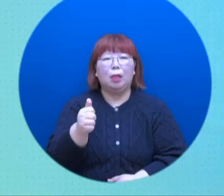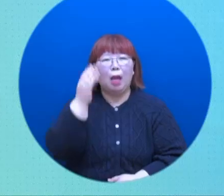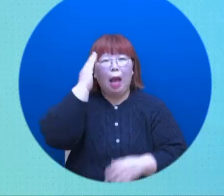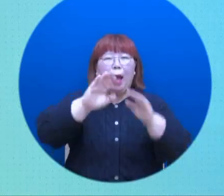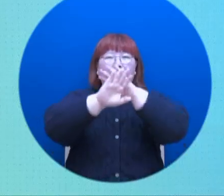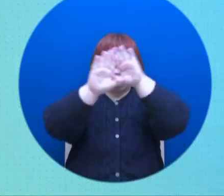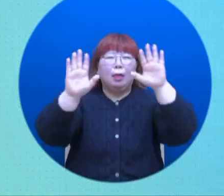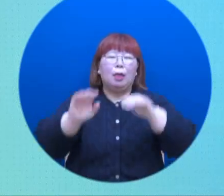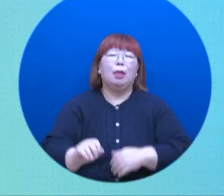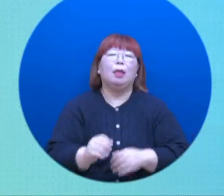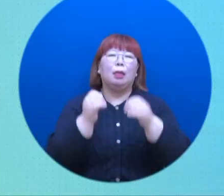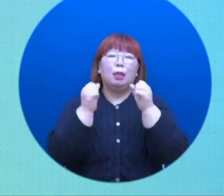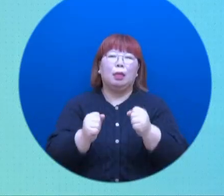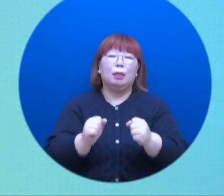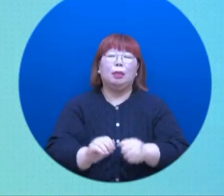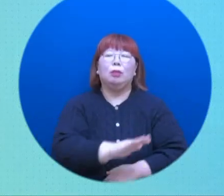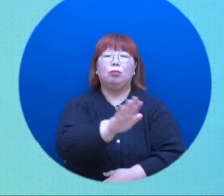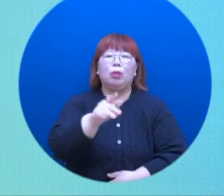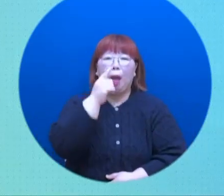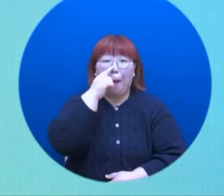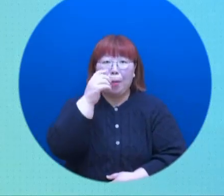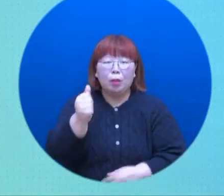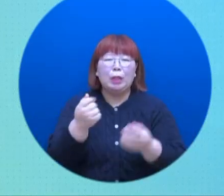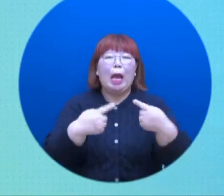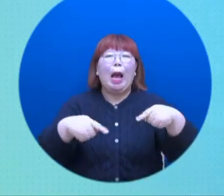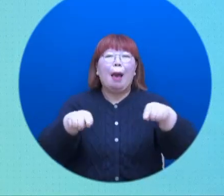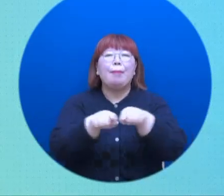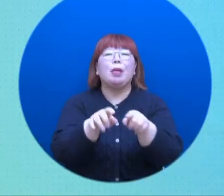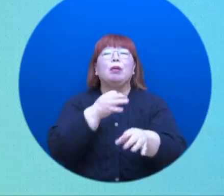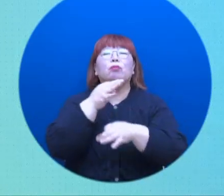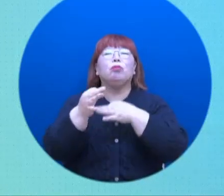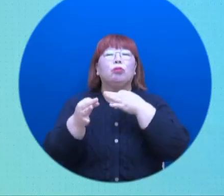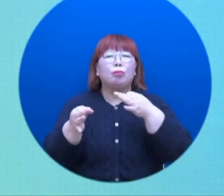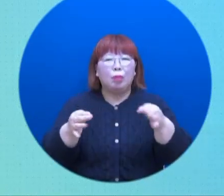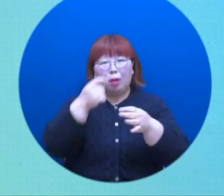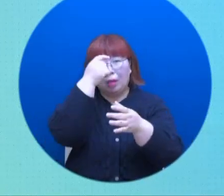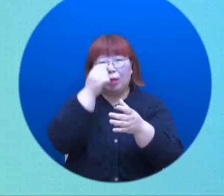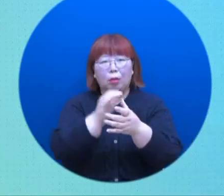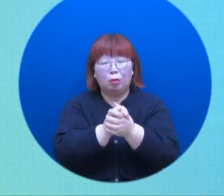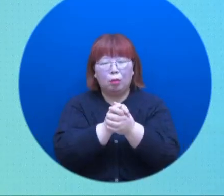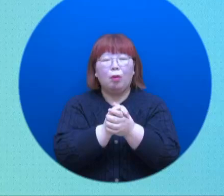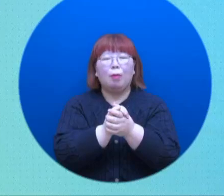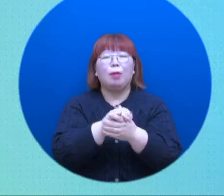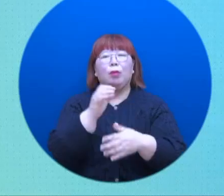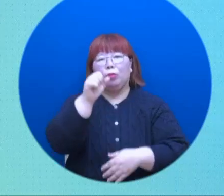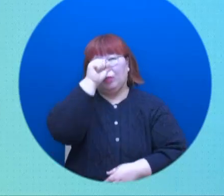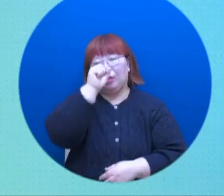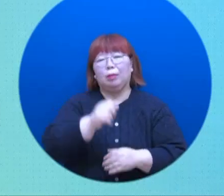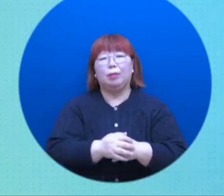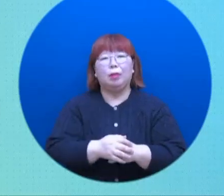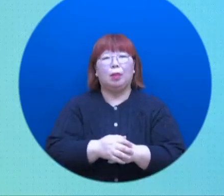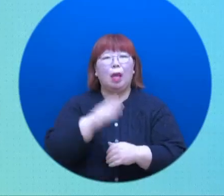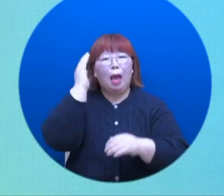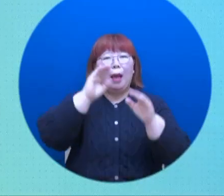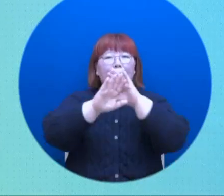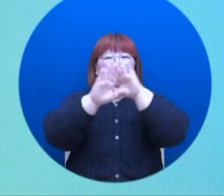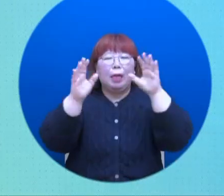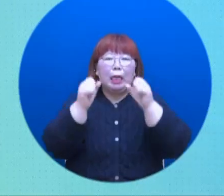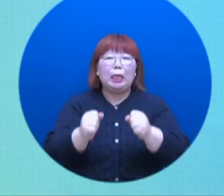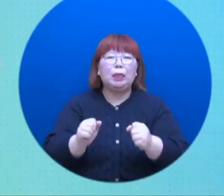하늘에 계신 우리 아버지 함께 부르며 기도하며 나아갑시다. 하늘에 계신 우리